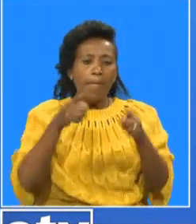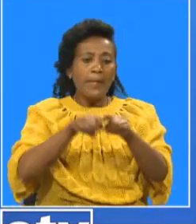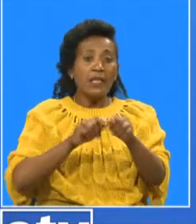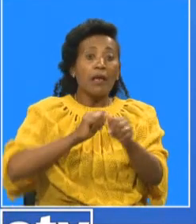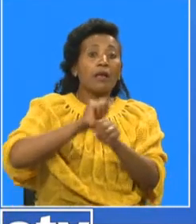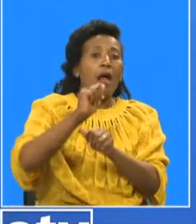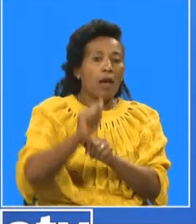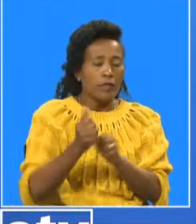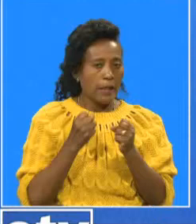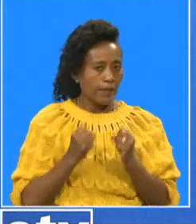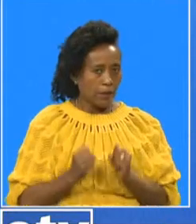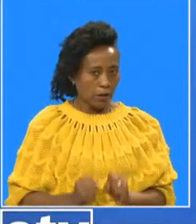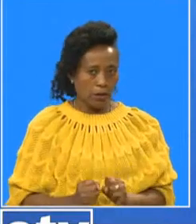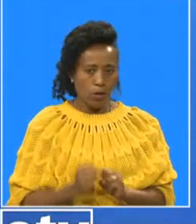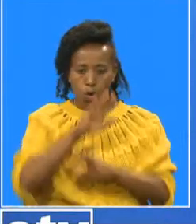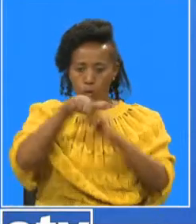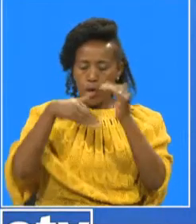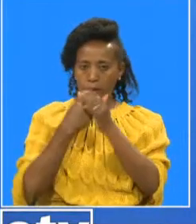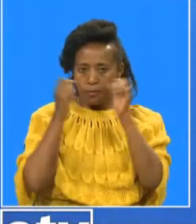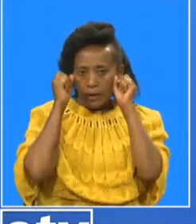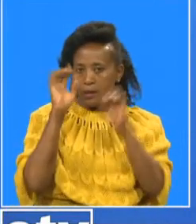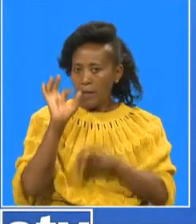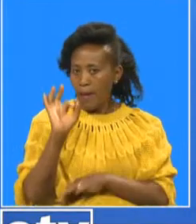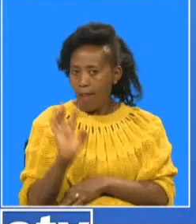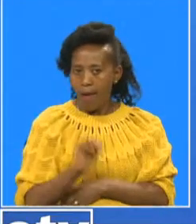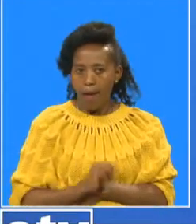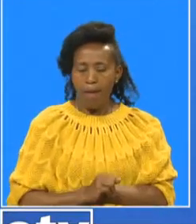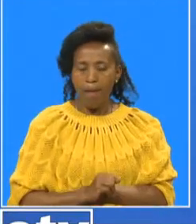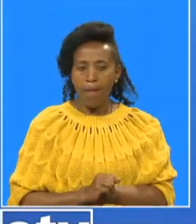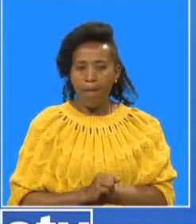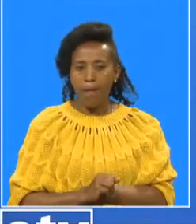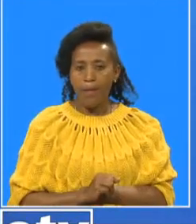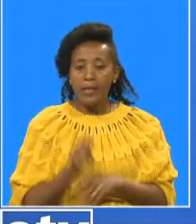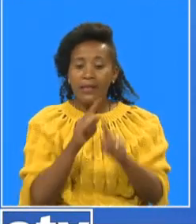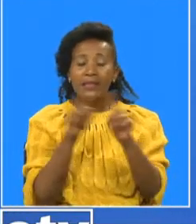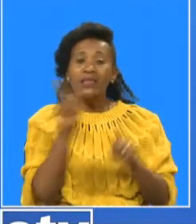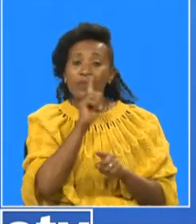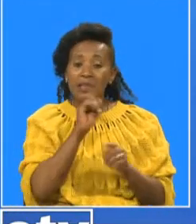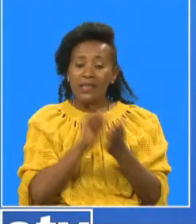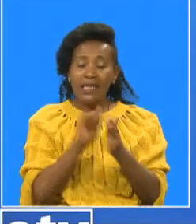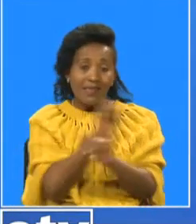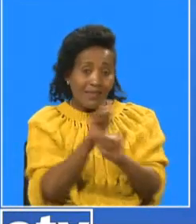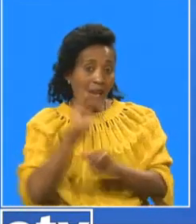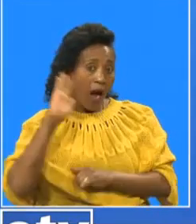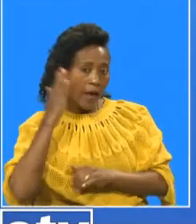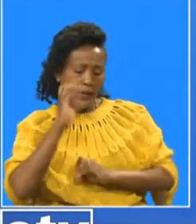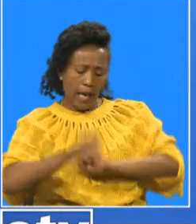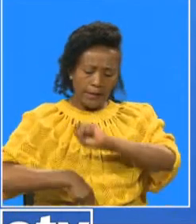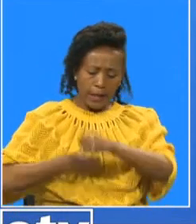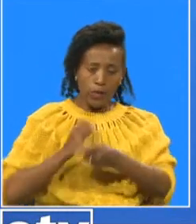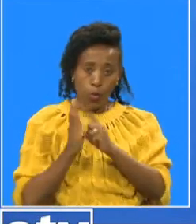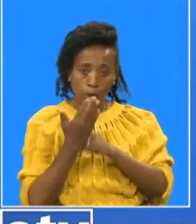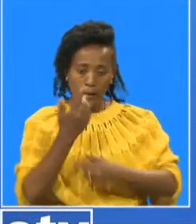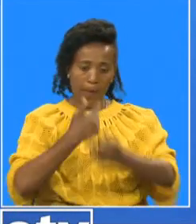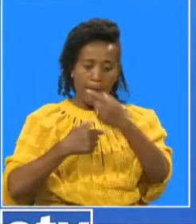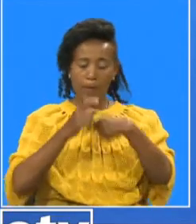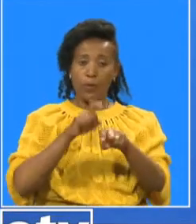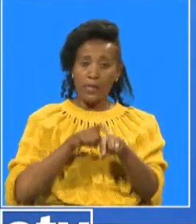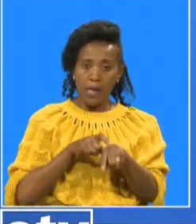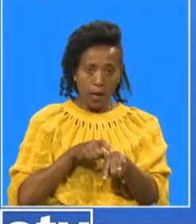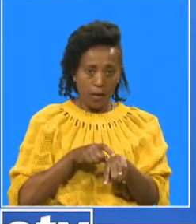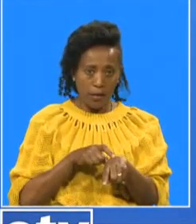ያልፍ እንደሚችል ሁላችንም ግንዛቤ የለንም። ግን ምንድነው እንደዚህ አይነት አስጨናቂ ሁኔታዎች በሚመጡበት